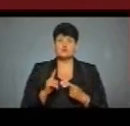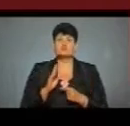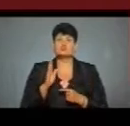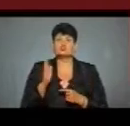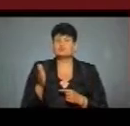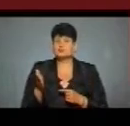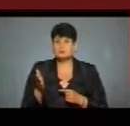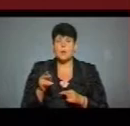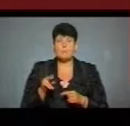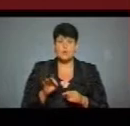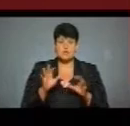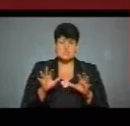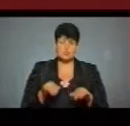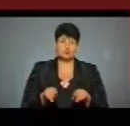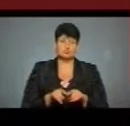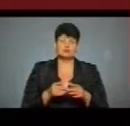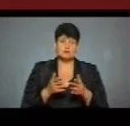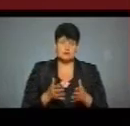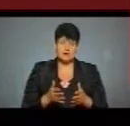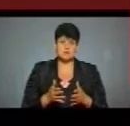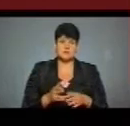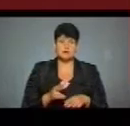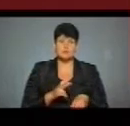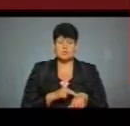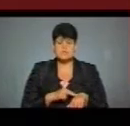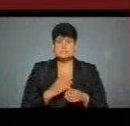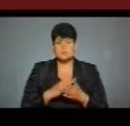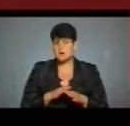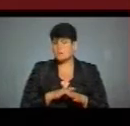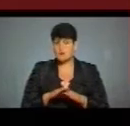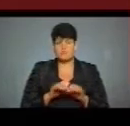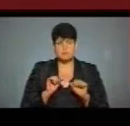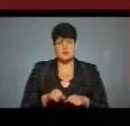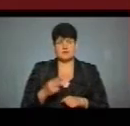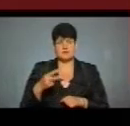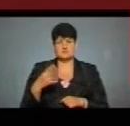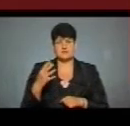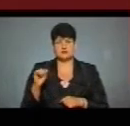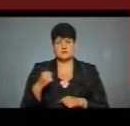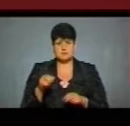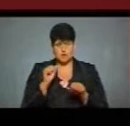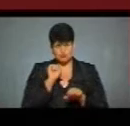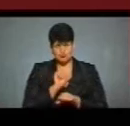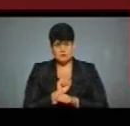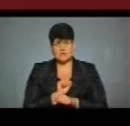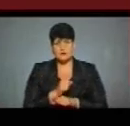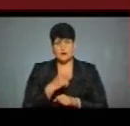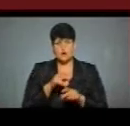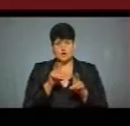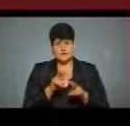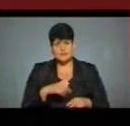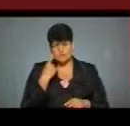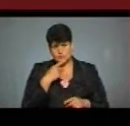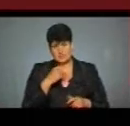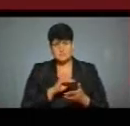по закону так. По закону патрульна поліція має повне право з 24 серпня зупиняти, розглядати індивідуально кожного,